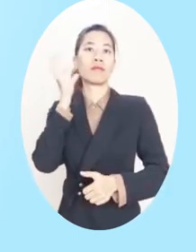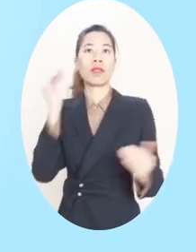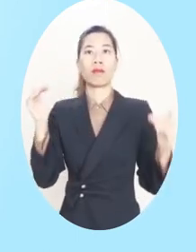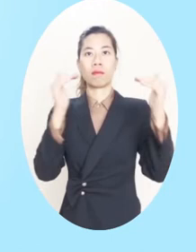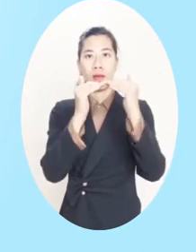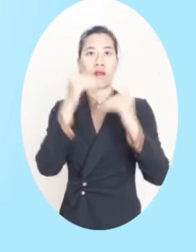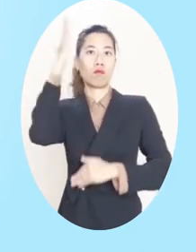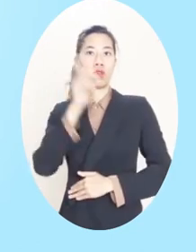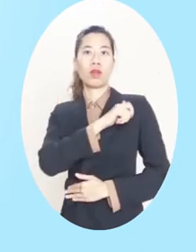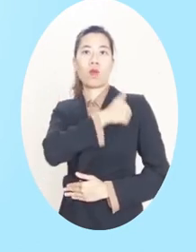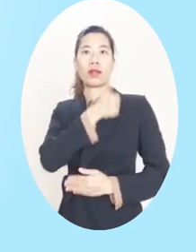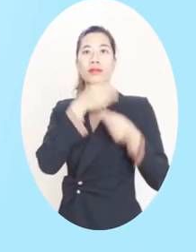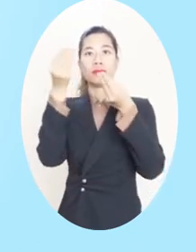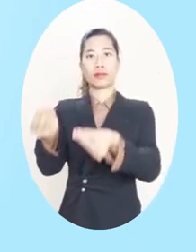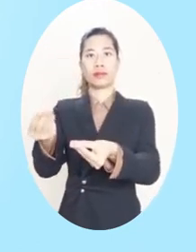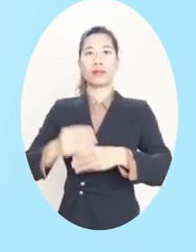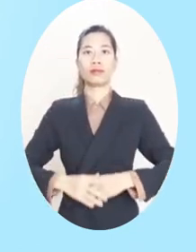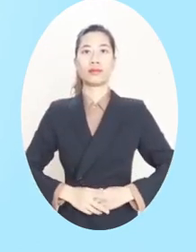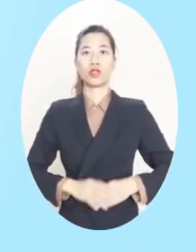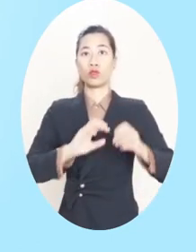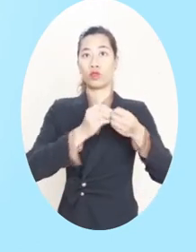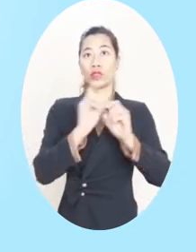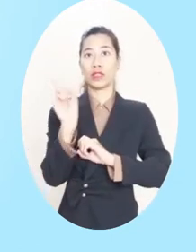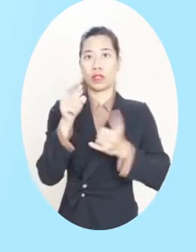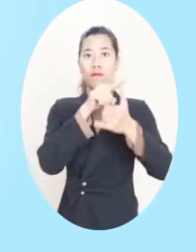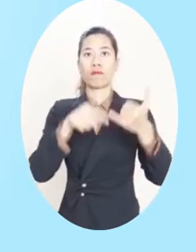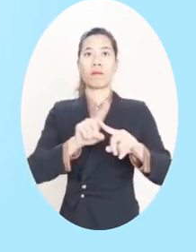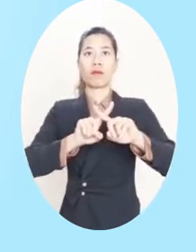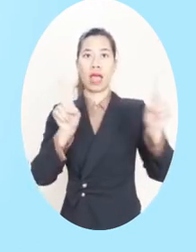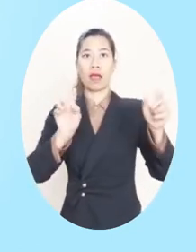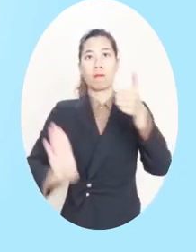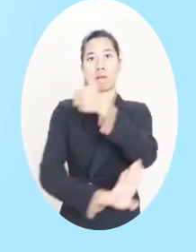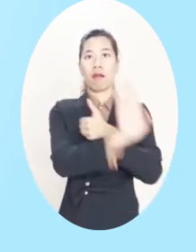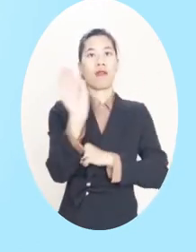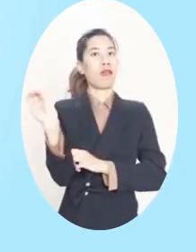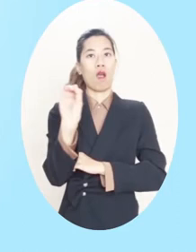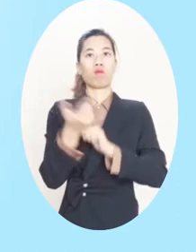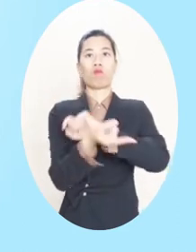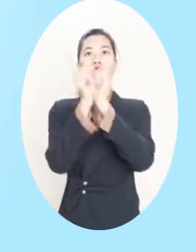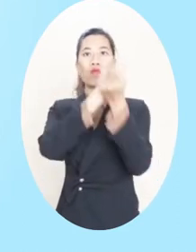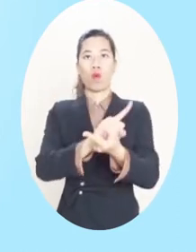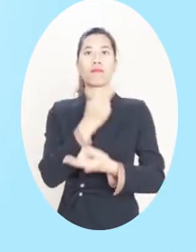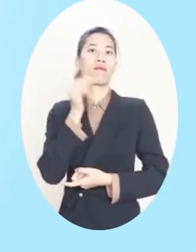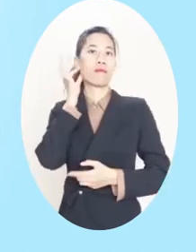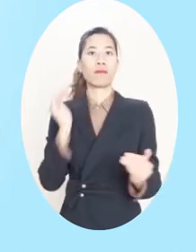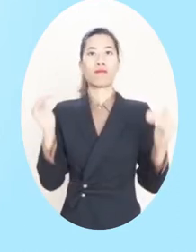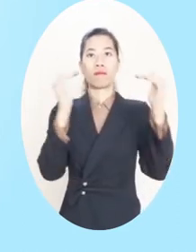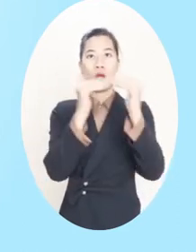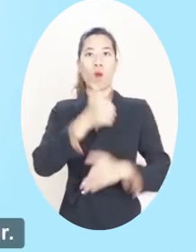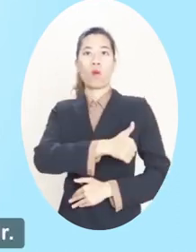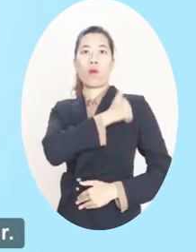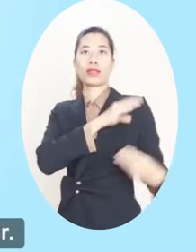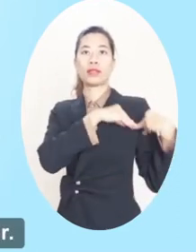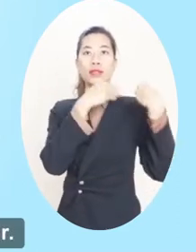trao quyền cho lao động nữ. Bộ luật đã thay đổi cách tiếp cận từ bảo vệ lao động nữ sang bảo đảm bình đẳng giới, trao quyền cho người lao